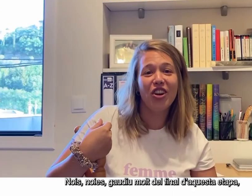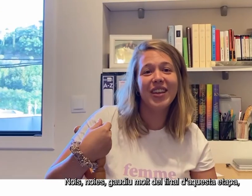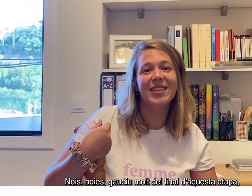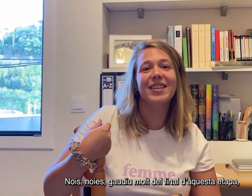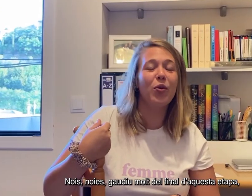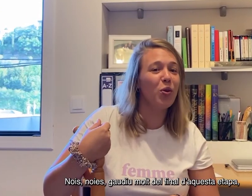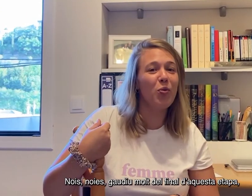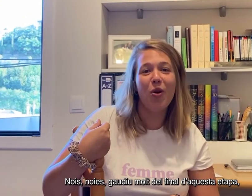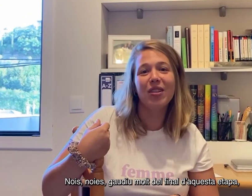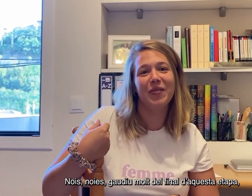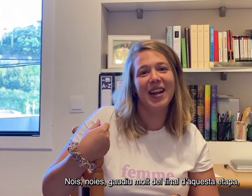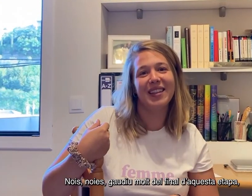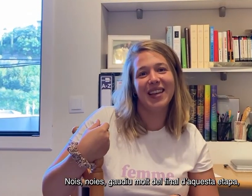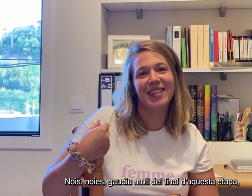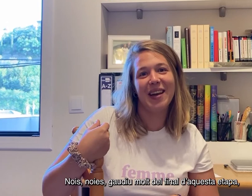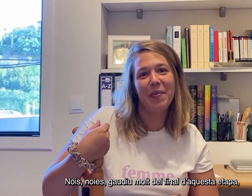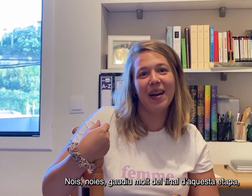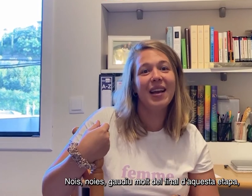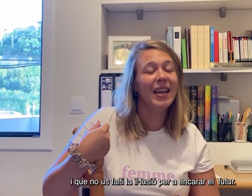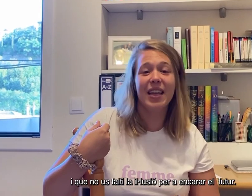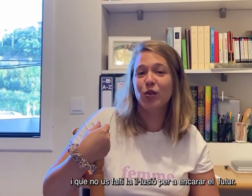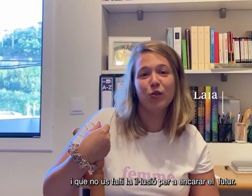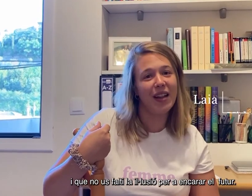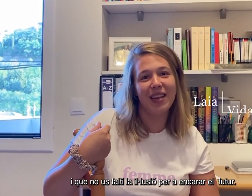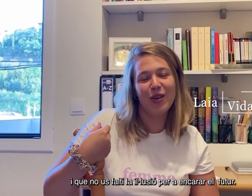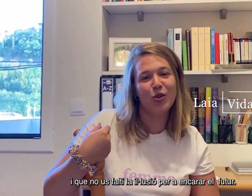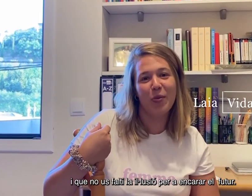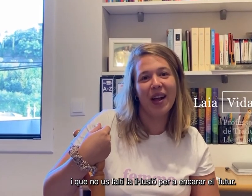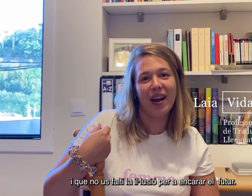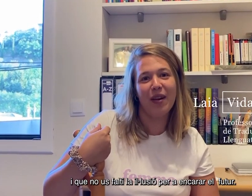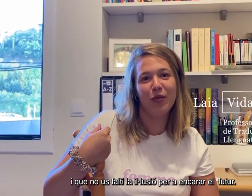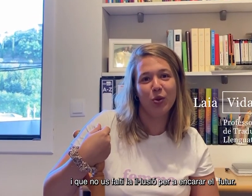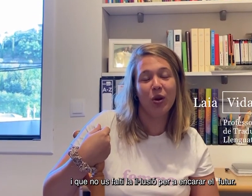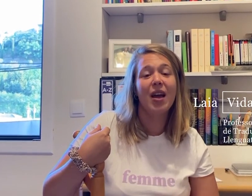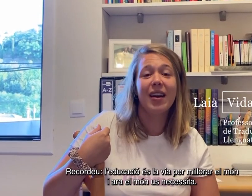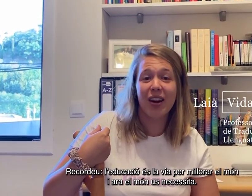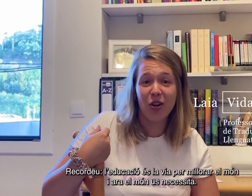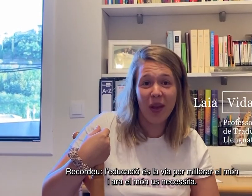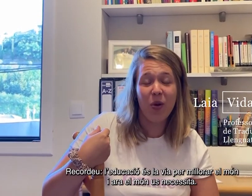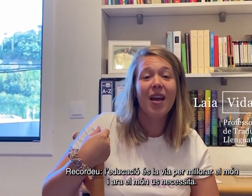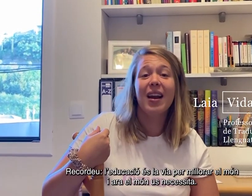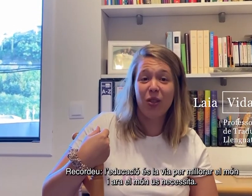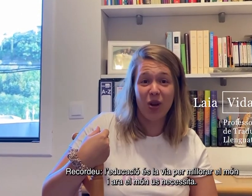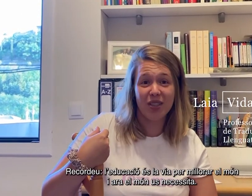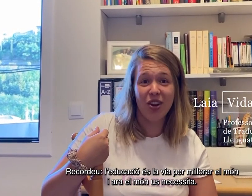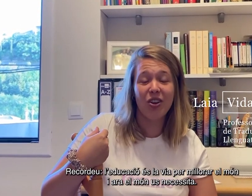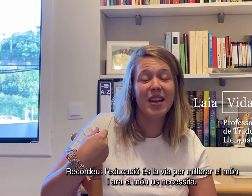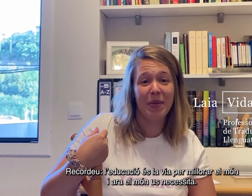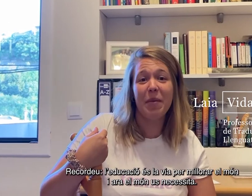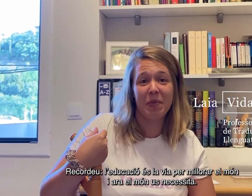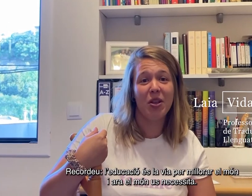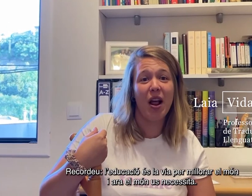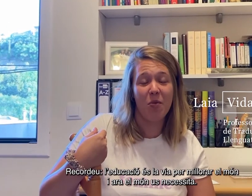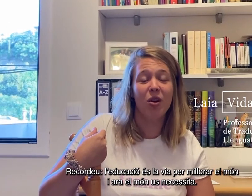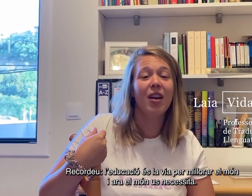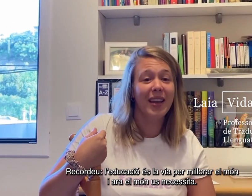Nois, noies, gaudiu molt del final d'aquesta etapa i que no us falti la il·lusió per encarar el futur. Recordeu, l'educació és la via